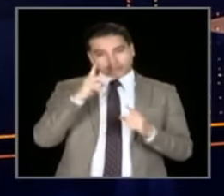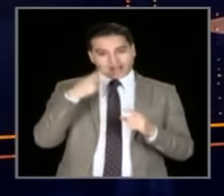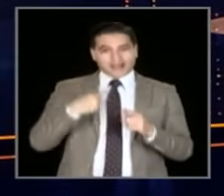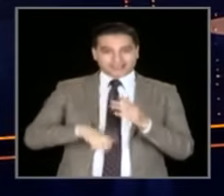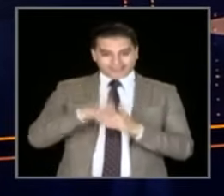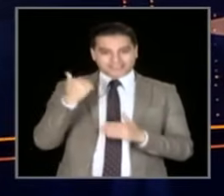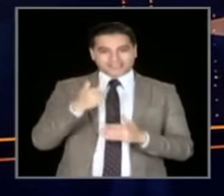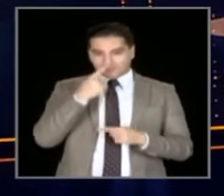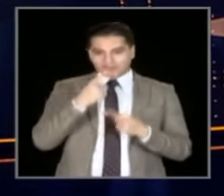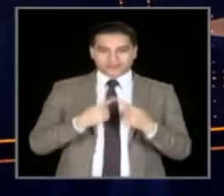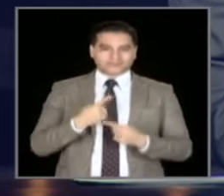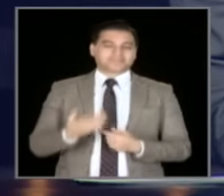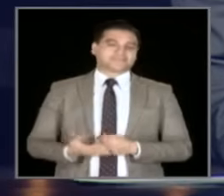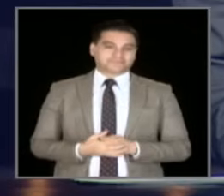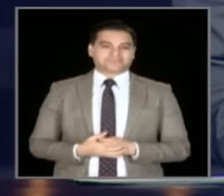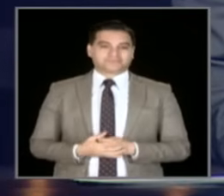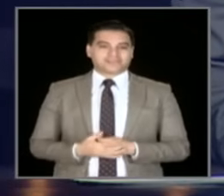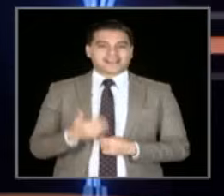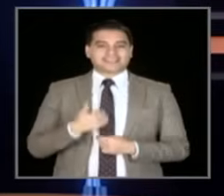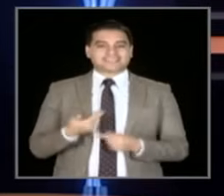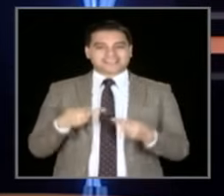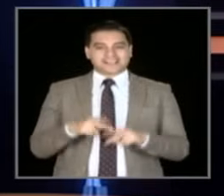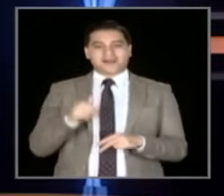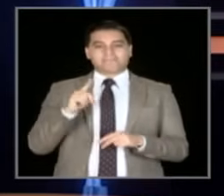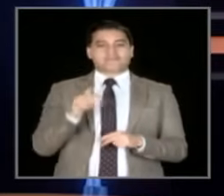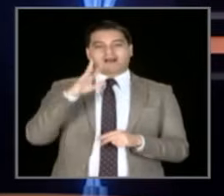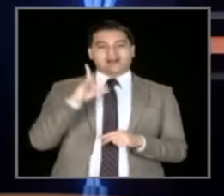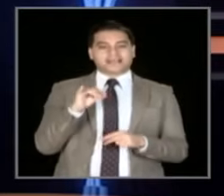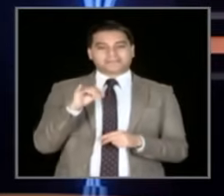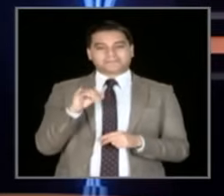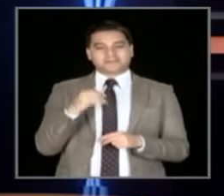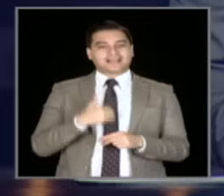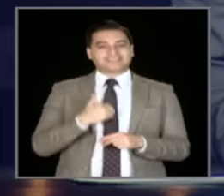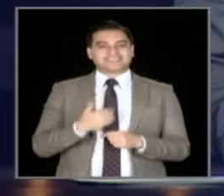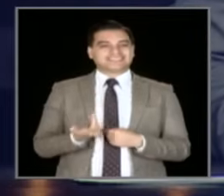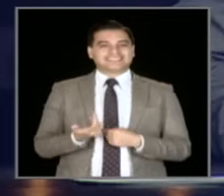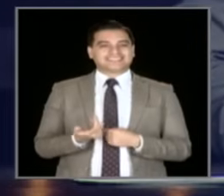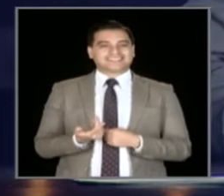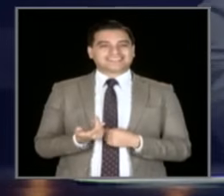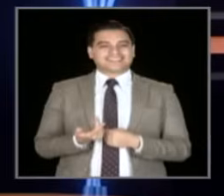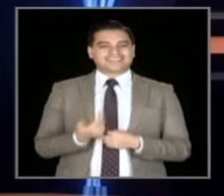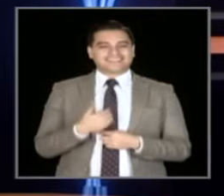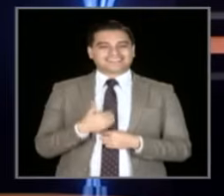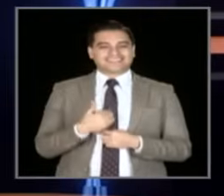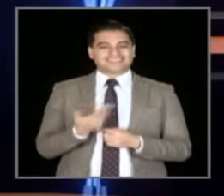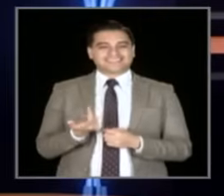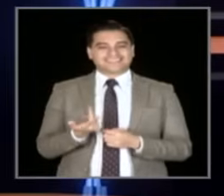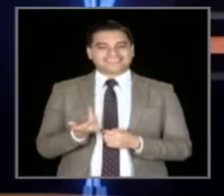نكسب ونعدي يعني ونوصل فاينل تاني. نفس إحساسك يا إبراهيم؟ أنهي إحساس؟